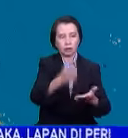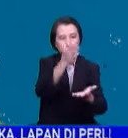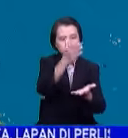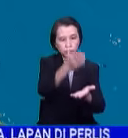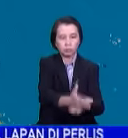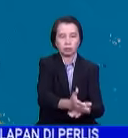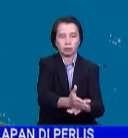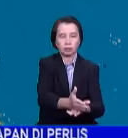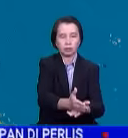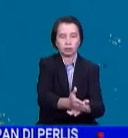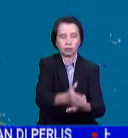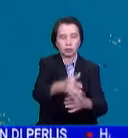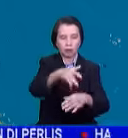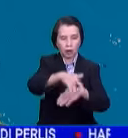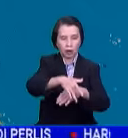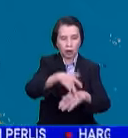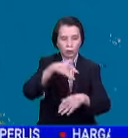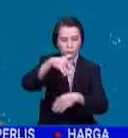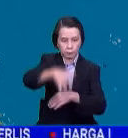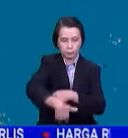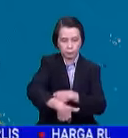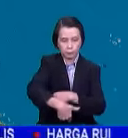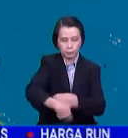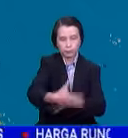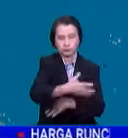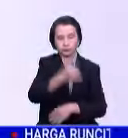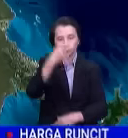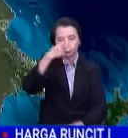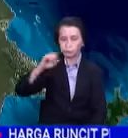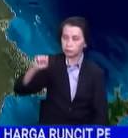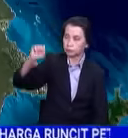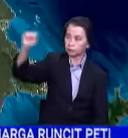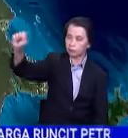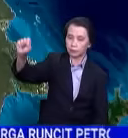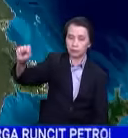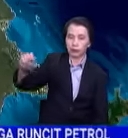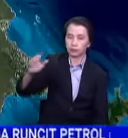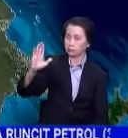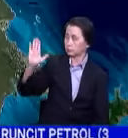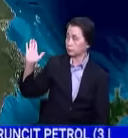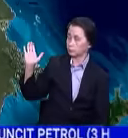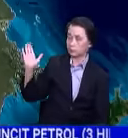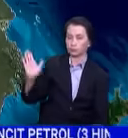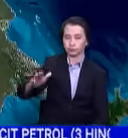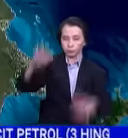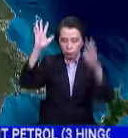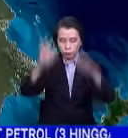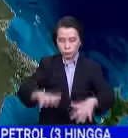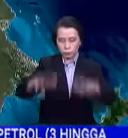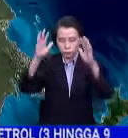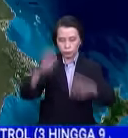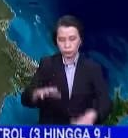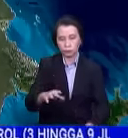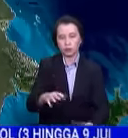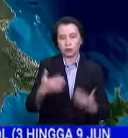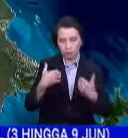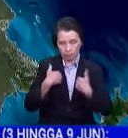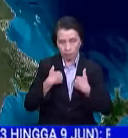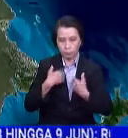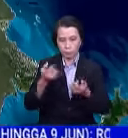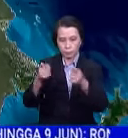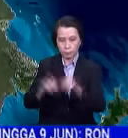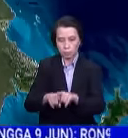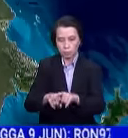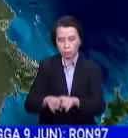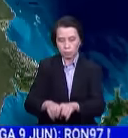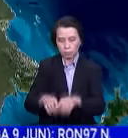beransur reda menjelang awal malam nanti. Manakala bagi negeri Sabah pula pada ketika ini, hujan berserta ribut petir di satu dua tempat kini sedang berlaku